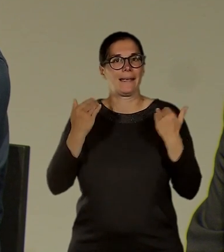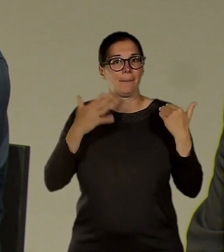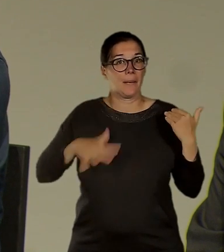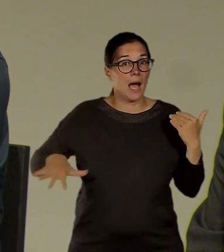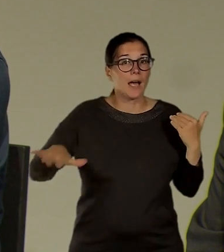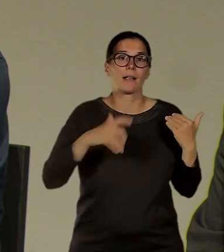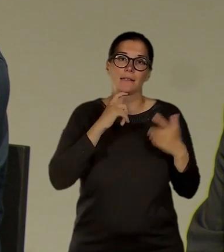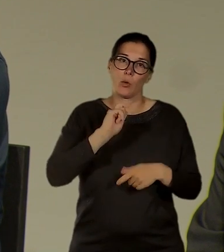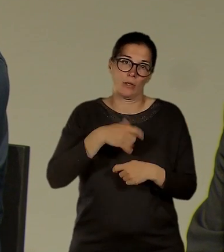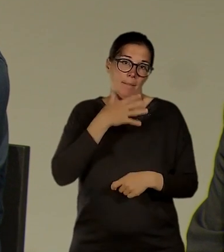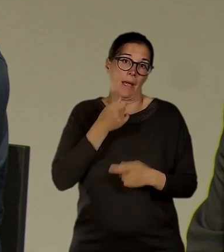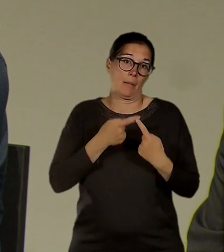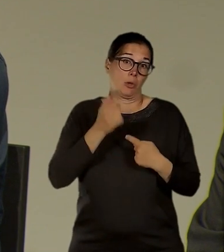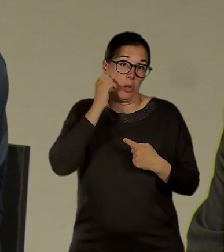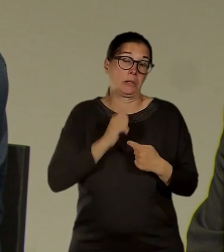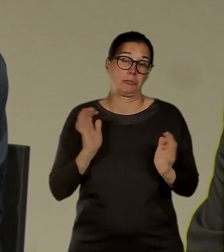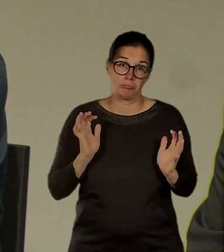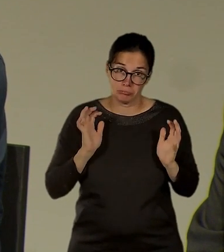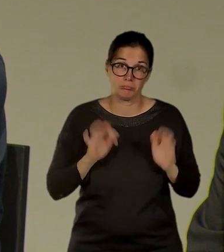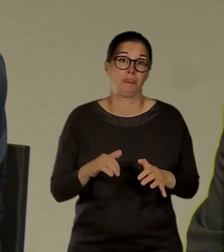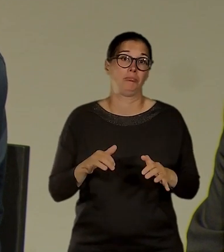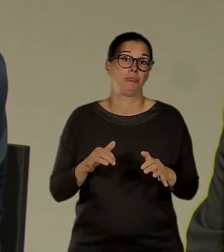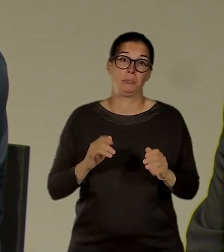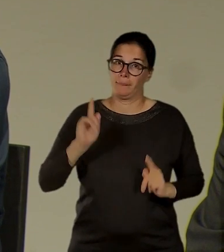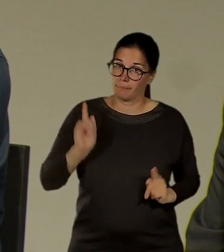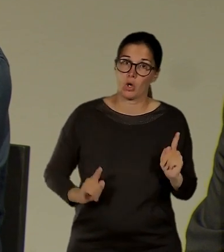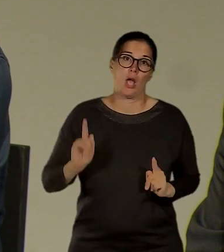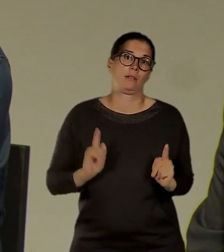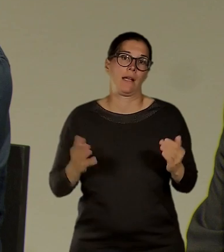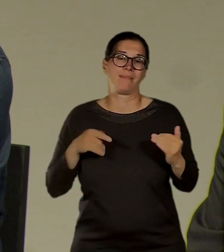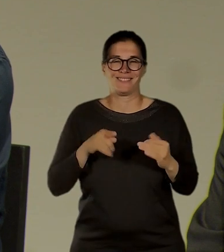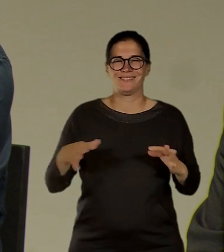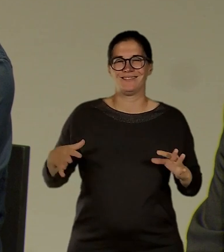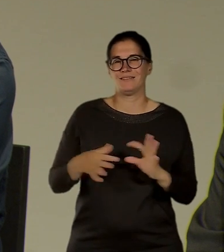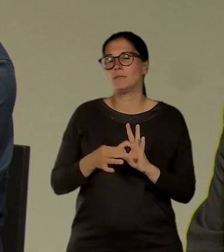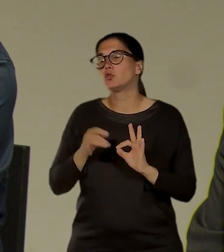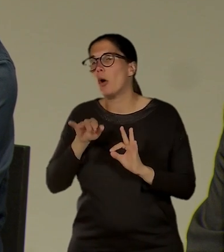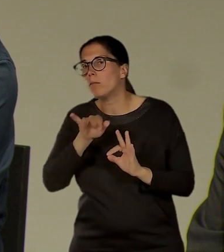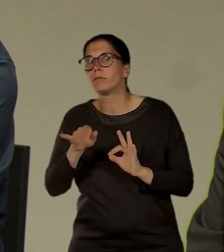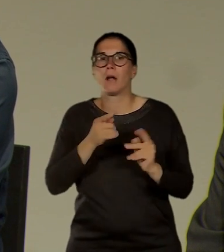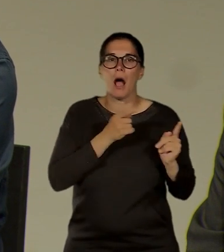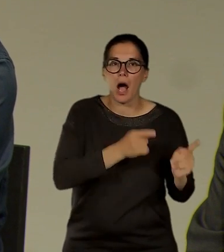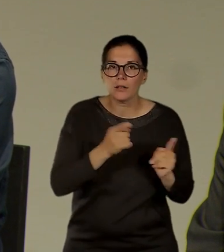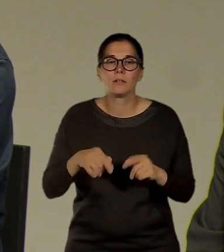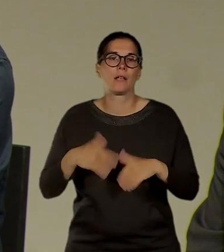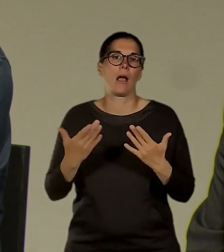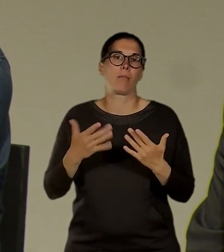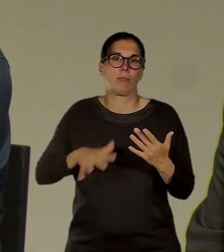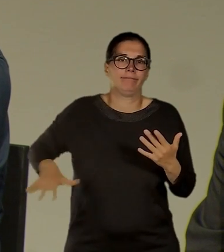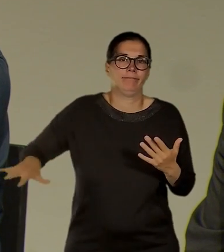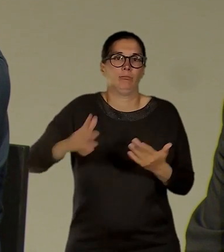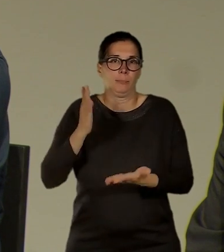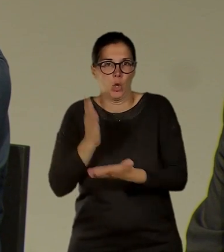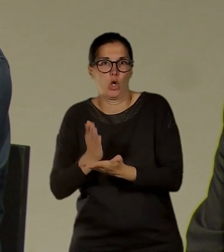se měl stát cílem. A to samozřejmě souvisí s nějakými aktivitami, pobytovými plochami a podobně.